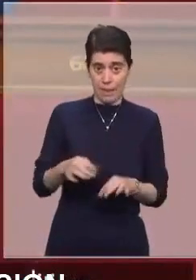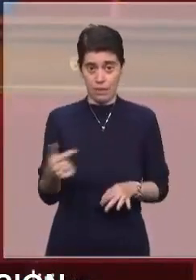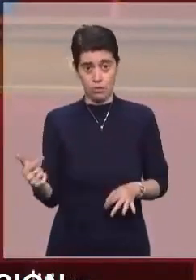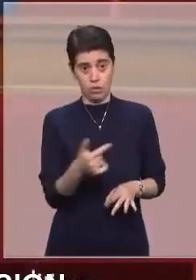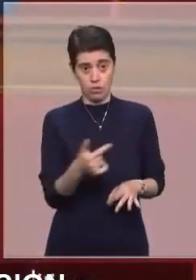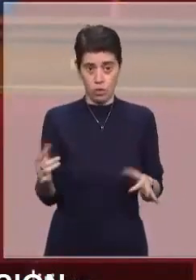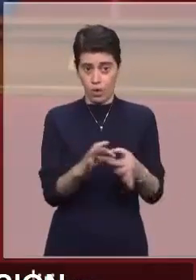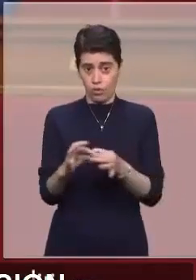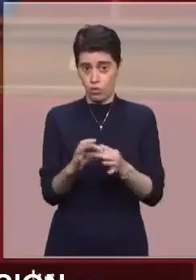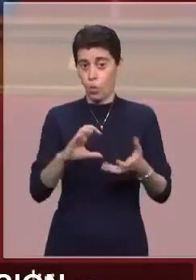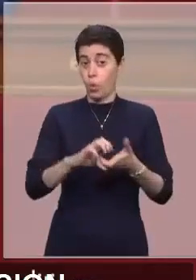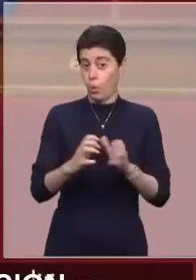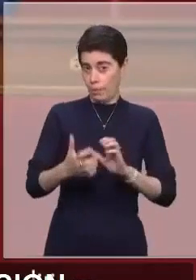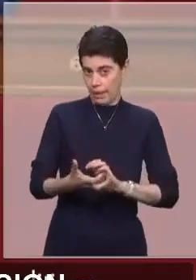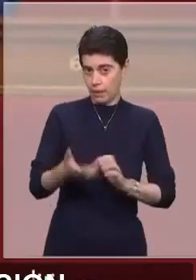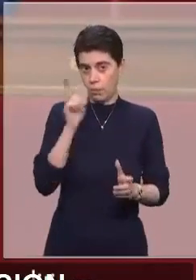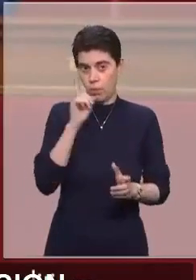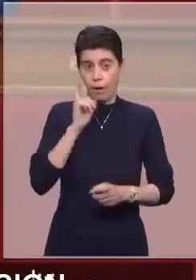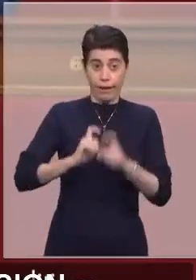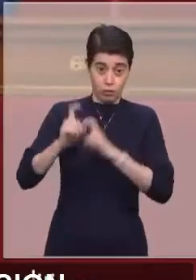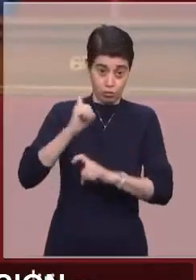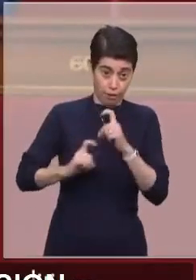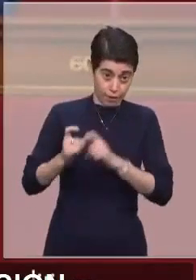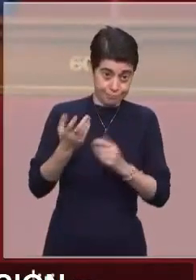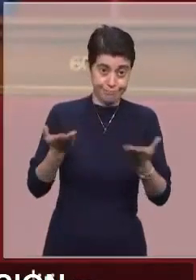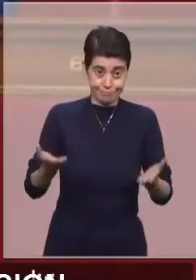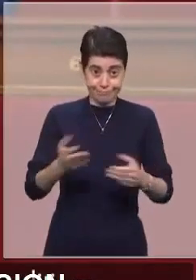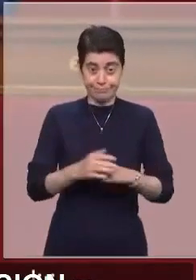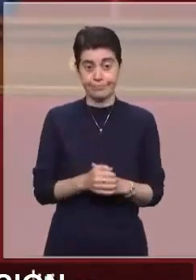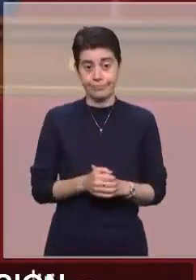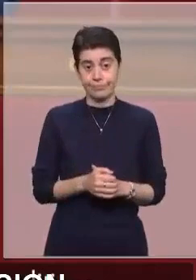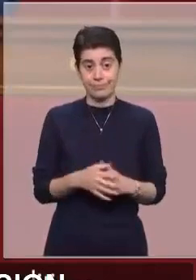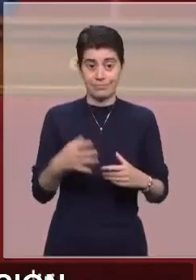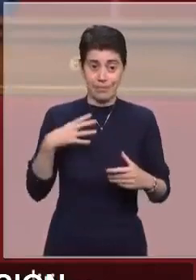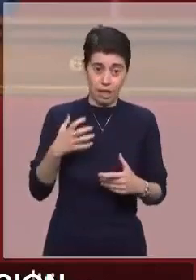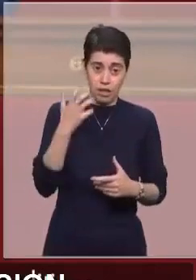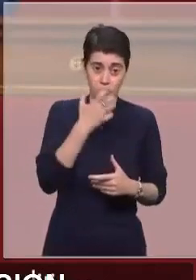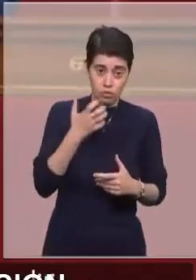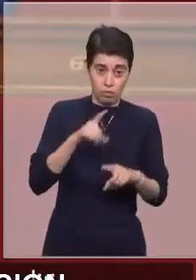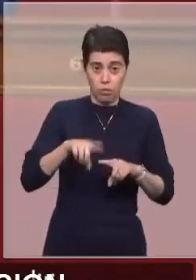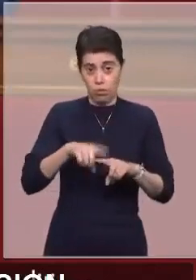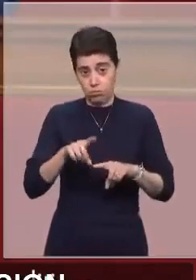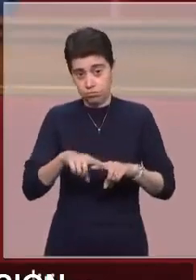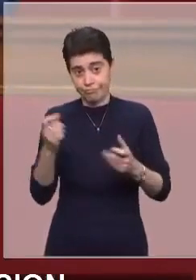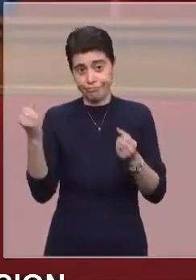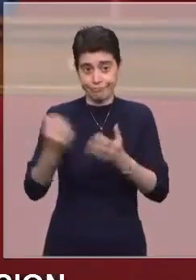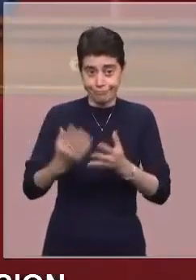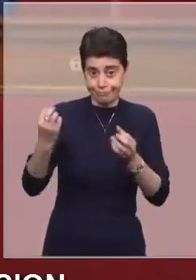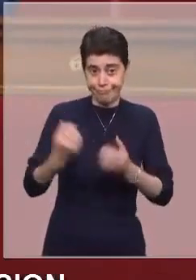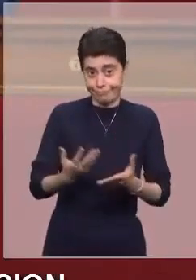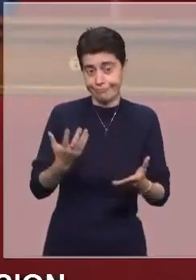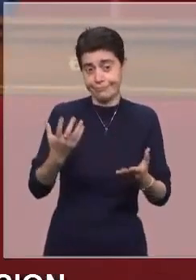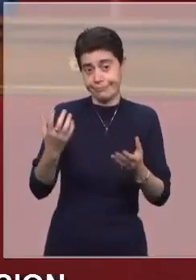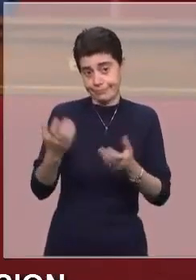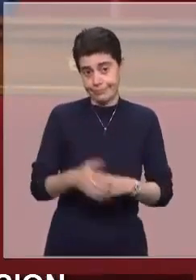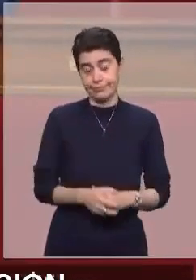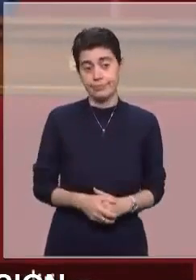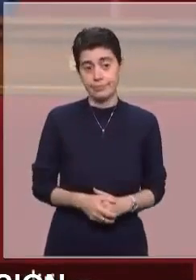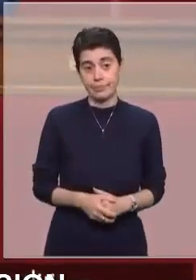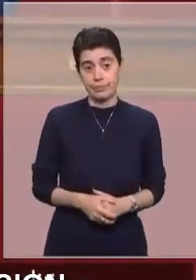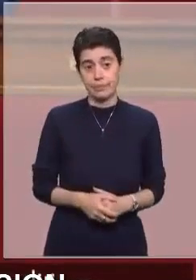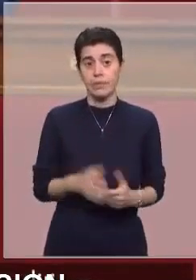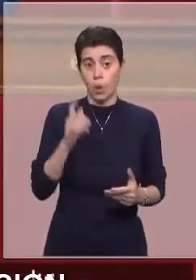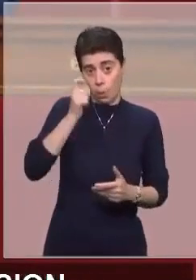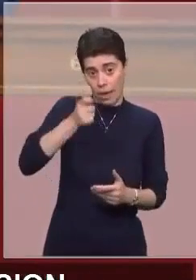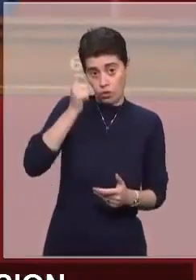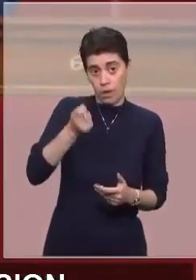complexes, de par notre histoire commune, faite de nombreuses tragédies, et je veux ici évoquer les commémorations qui auront lieu dans